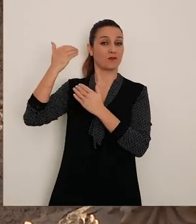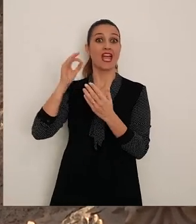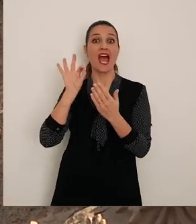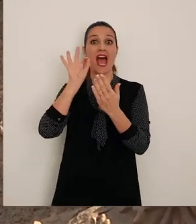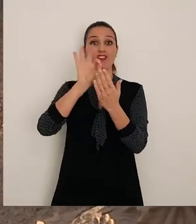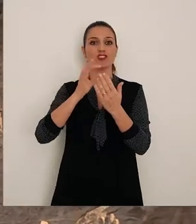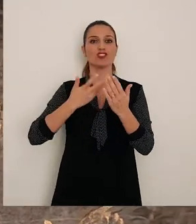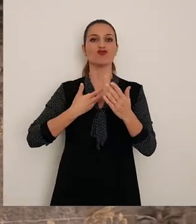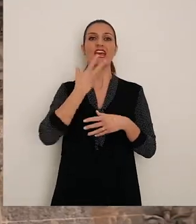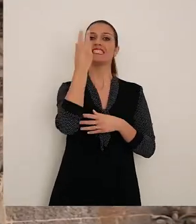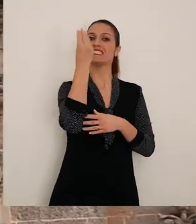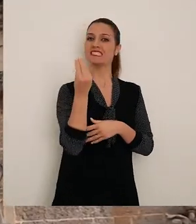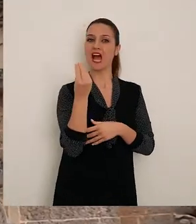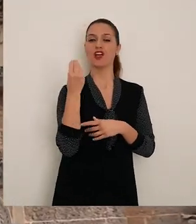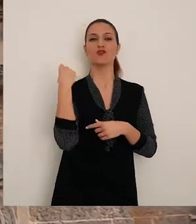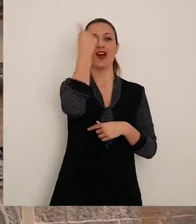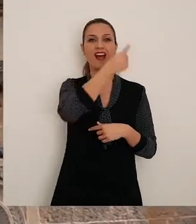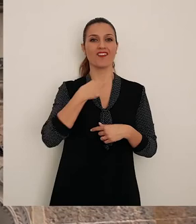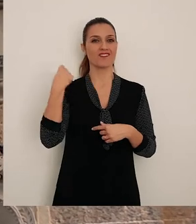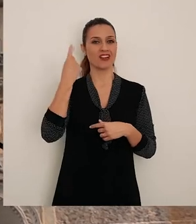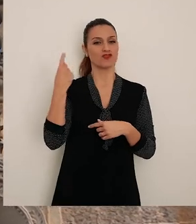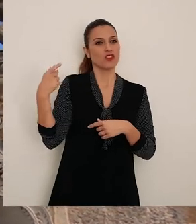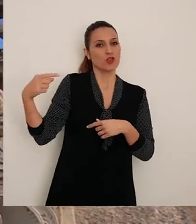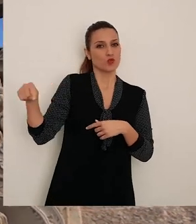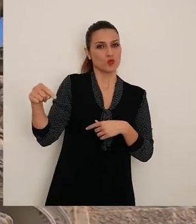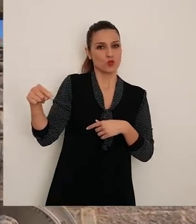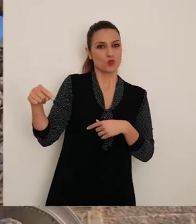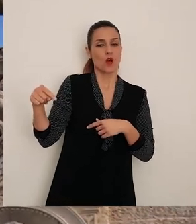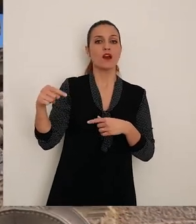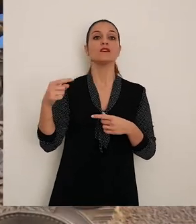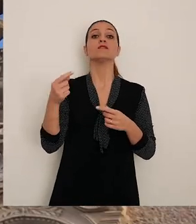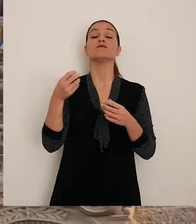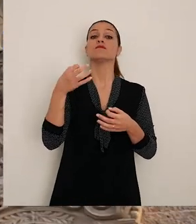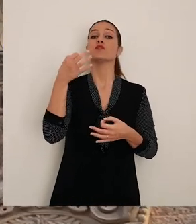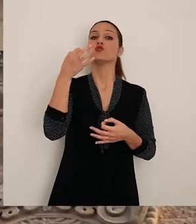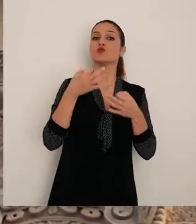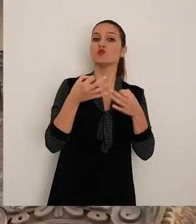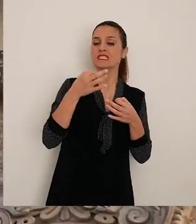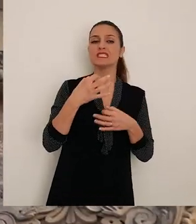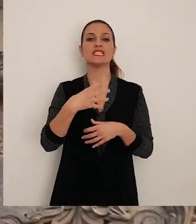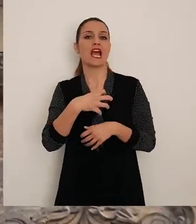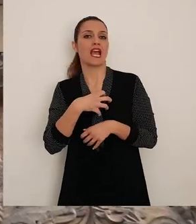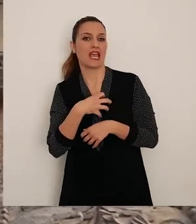Al centro fece realizzare una statua con la sua effigie, attorniata dalle allegorie della giustizia e della carità.